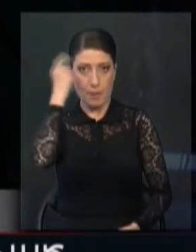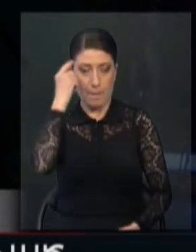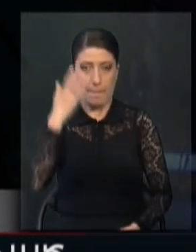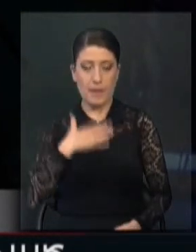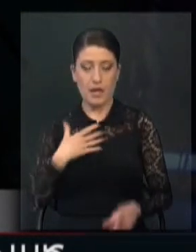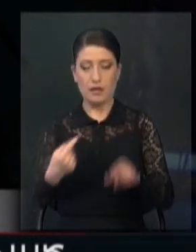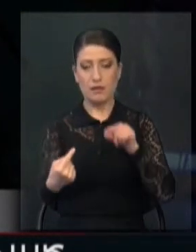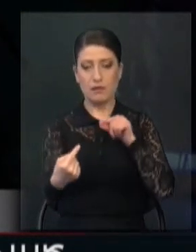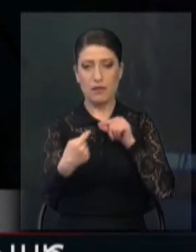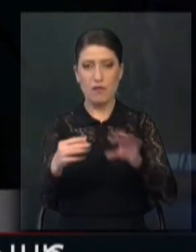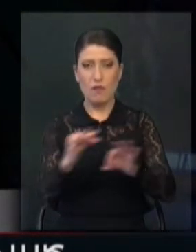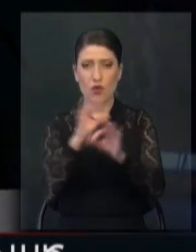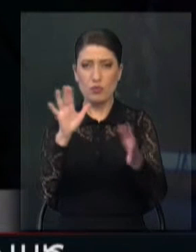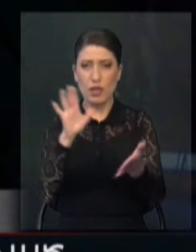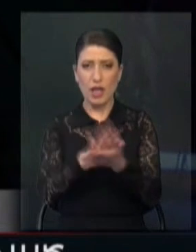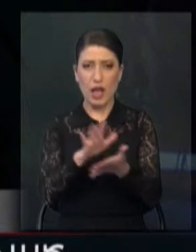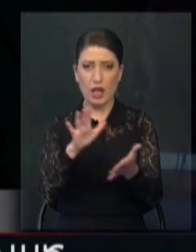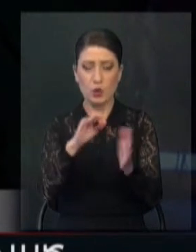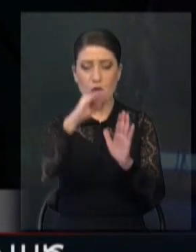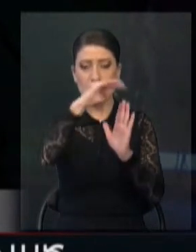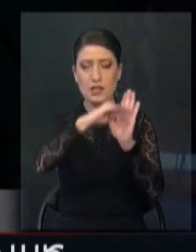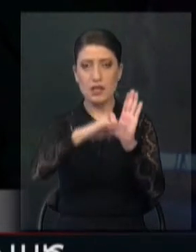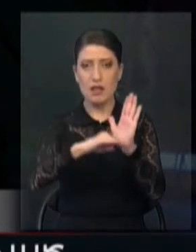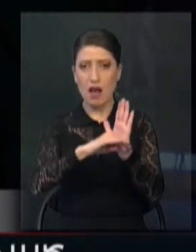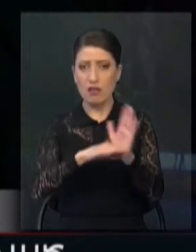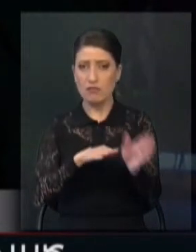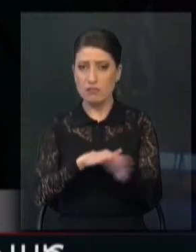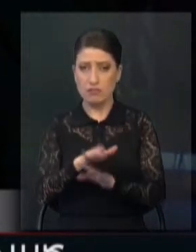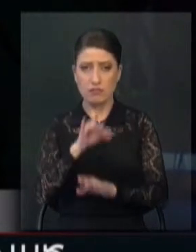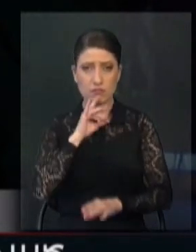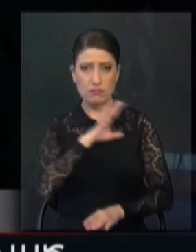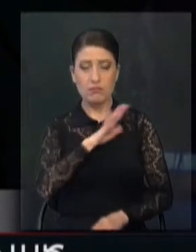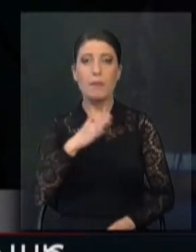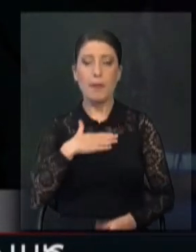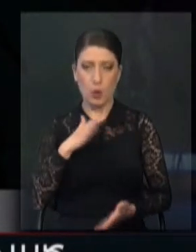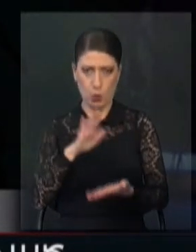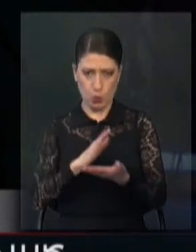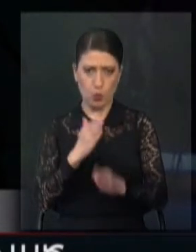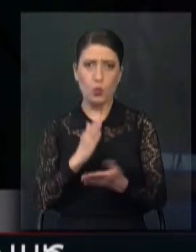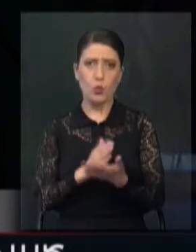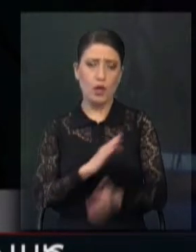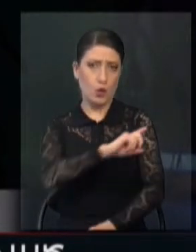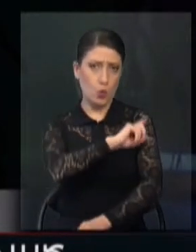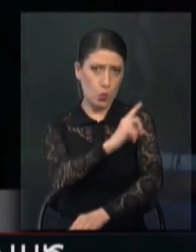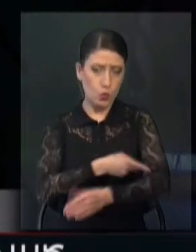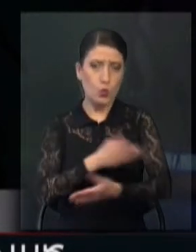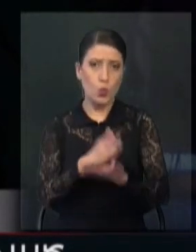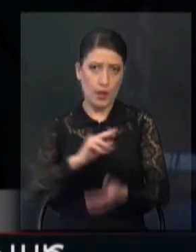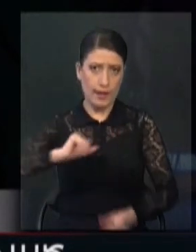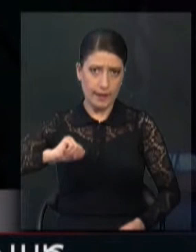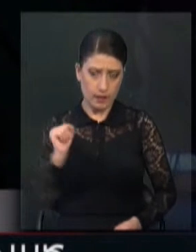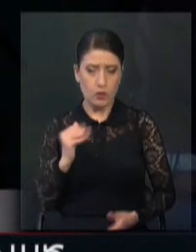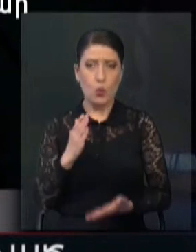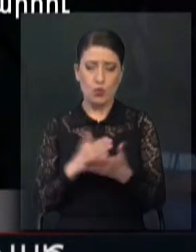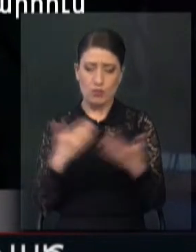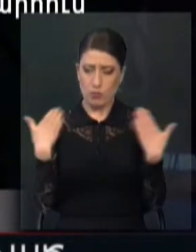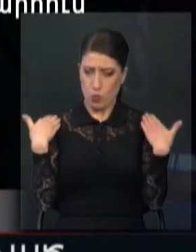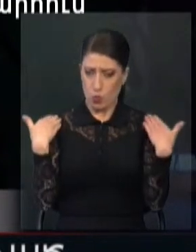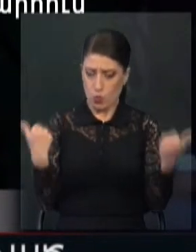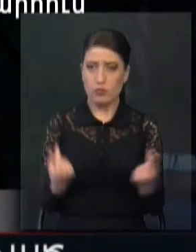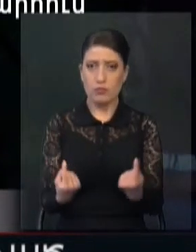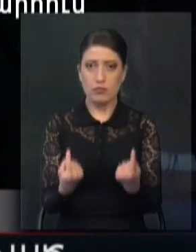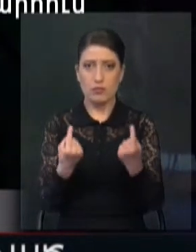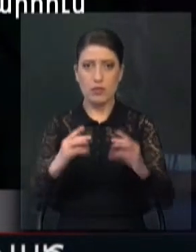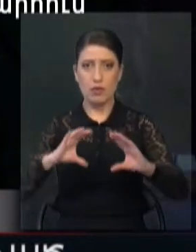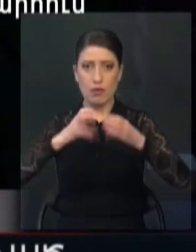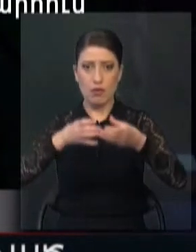դեմ ոչ մի կեղտոտ ծրագիր իրականություն չի դառնա։ Մենք ունենք ուժ, ունենք ընկերներ, ունենք ուժեղ դիրք աշխարհում և